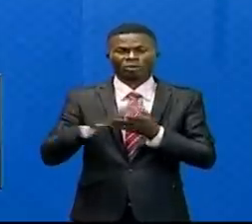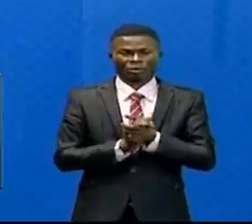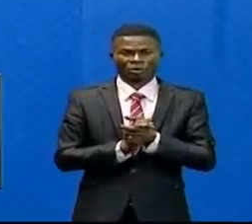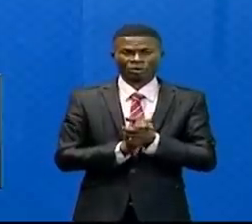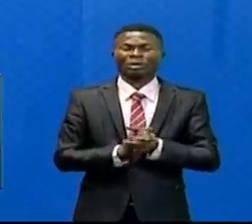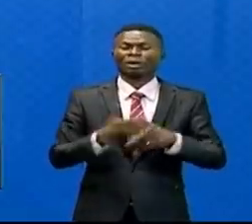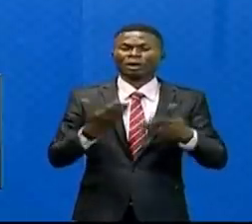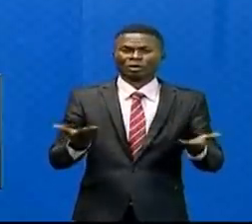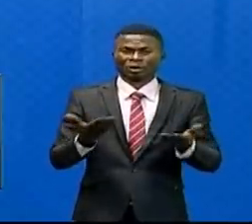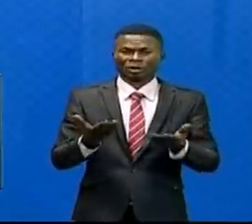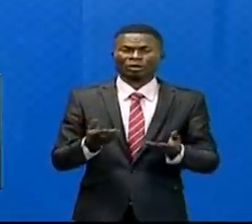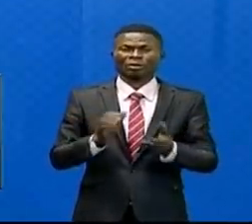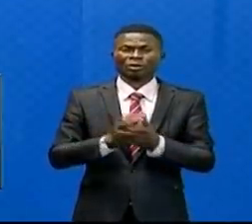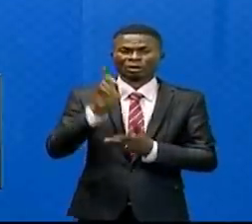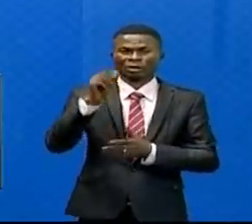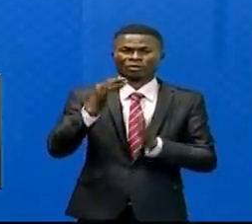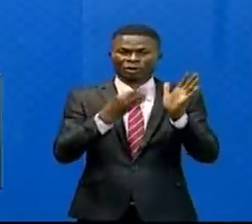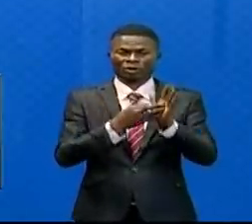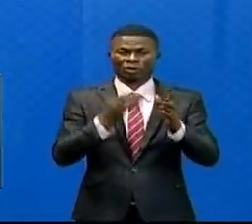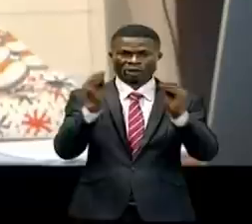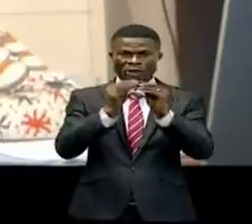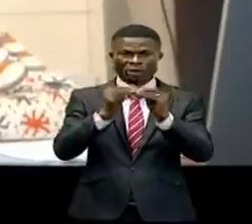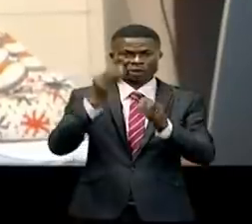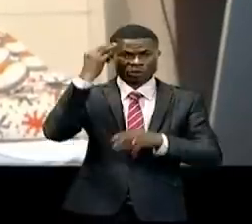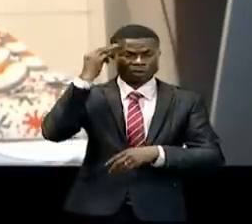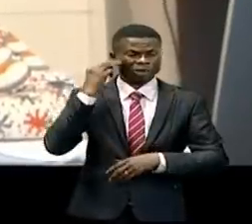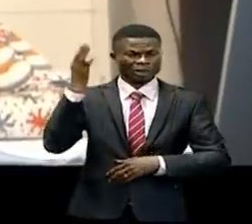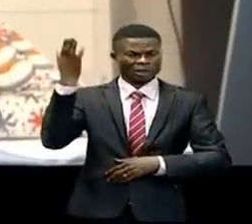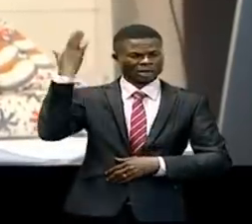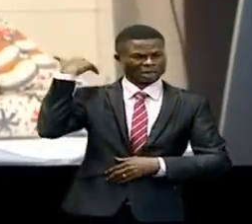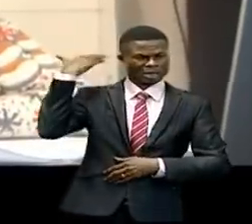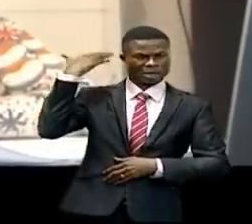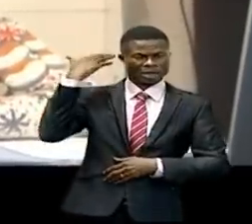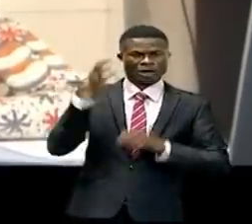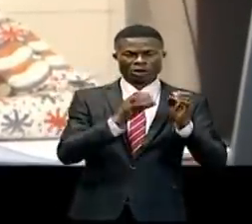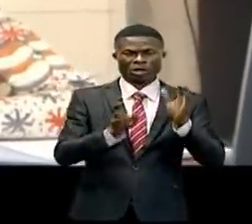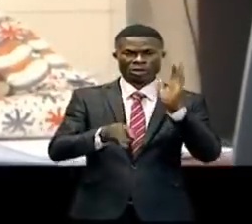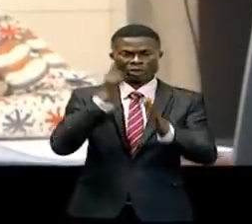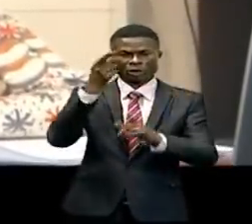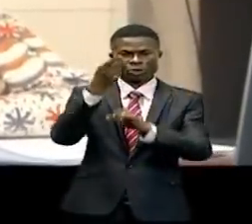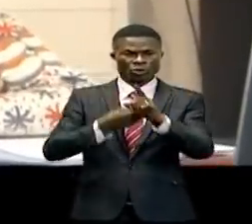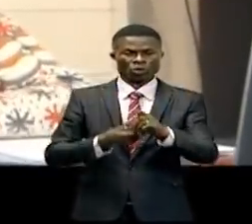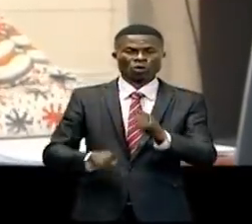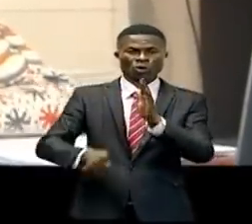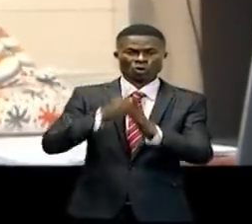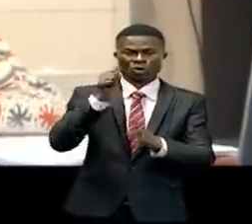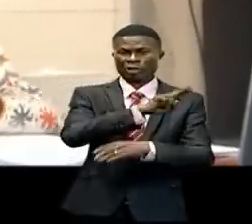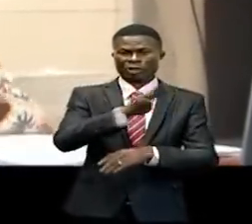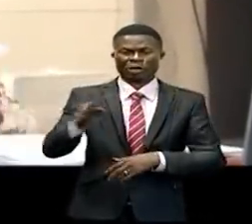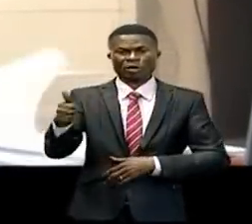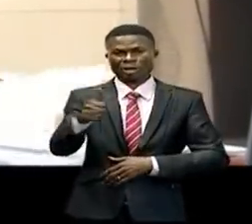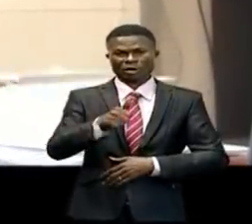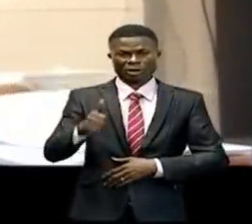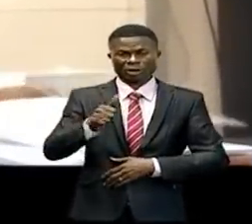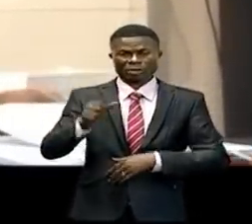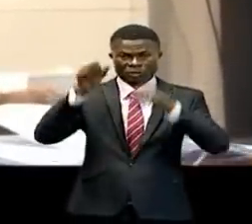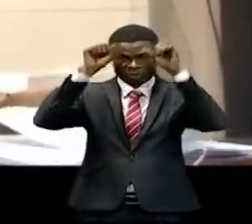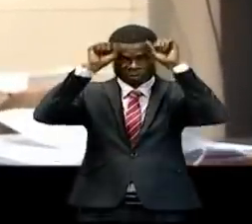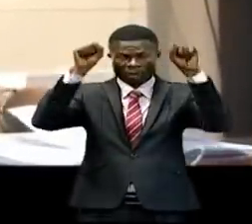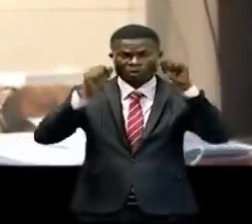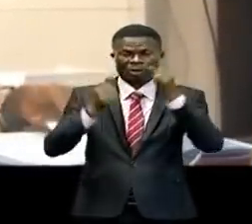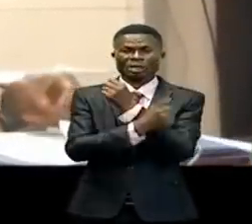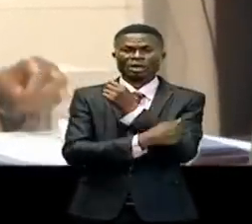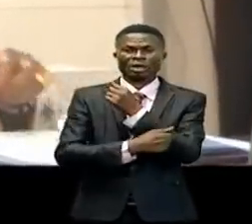effet, lors de la 28e réunion du Conseil des ministres, tenue les 12 novembre 2021, le président de la